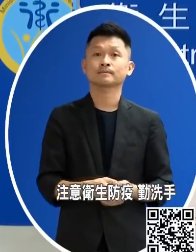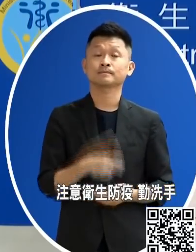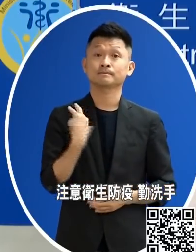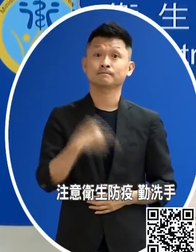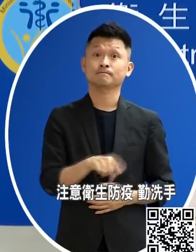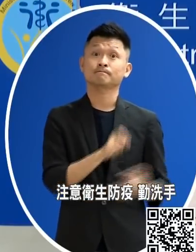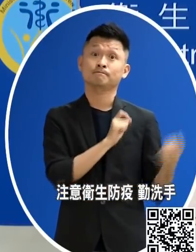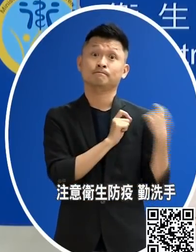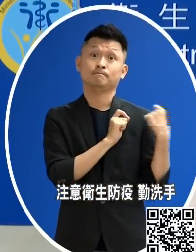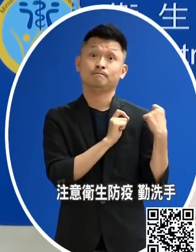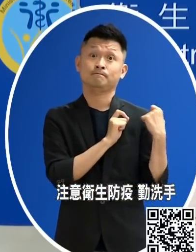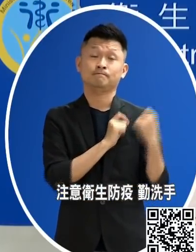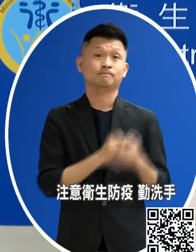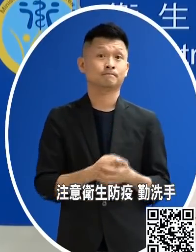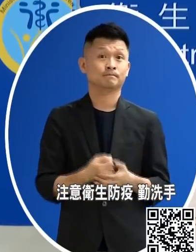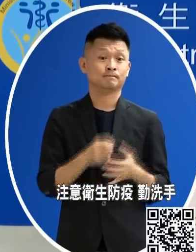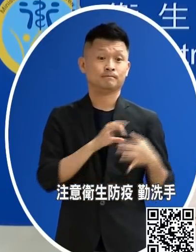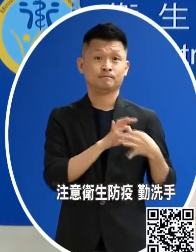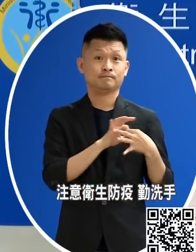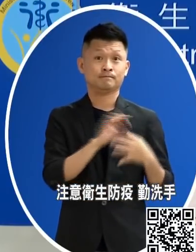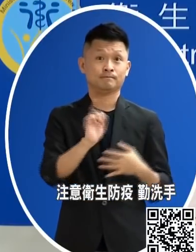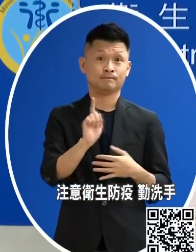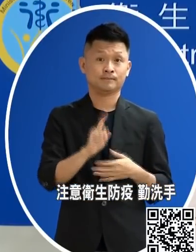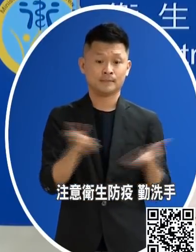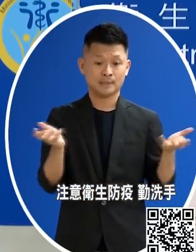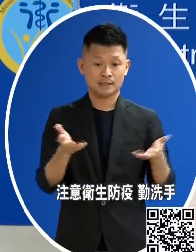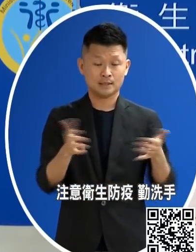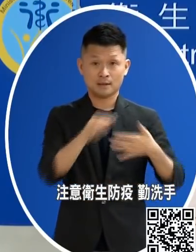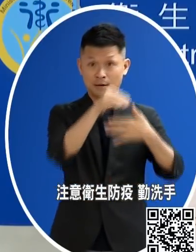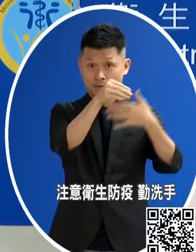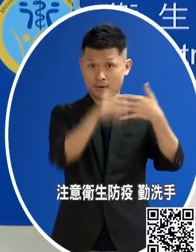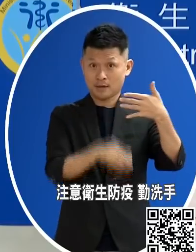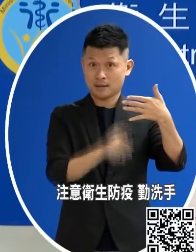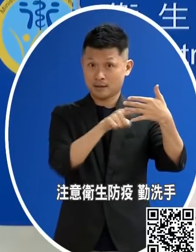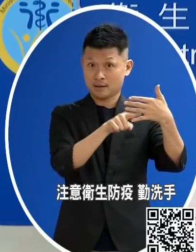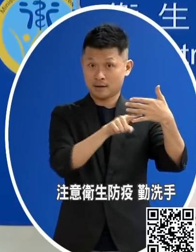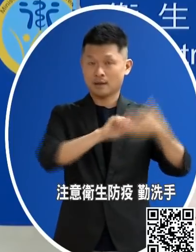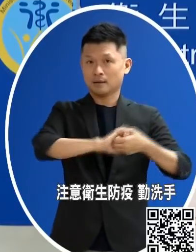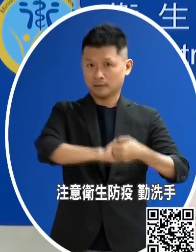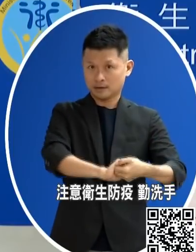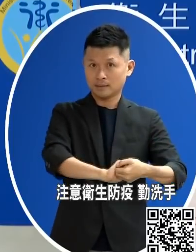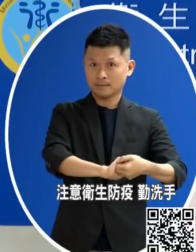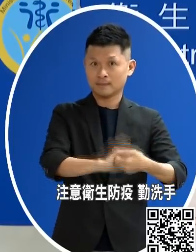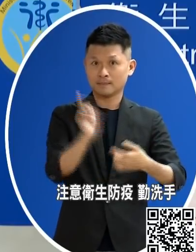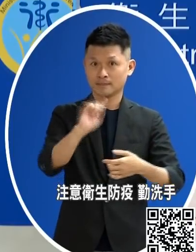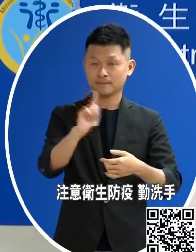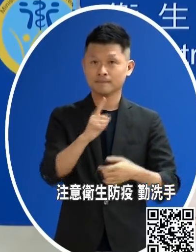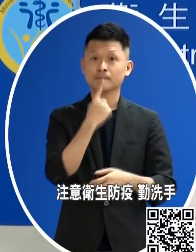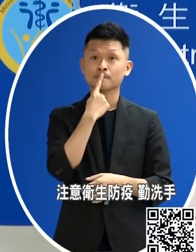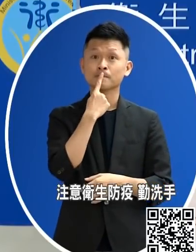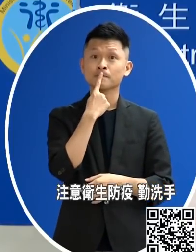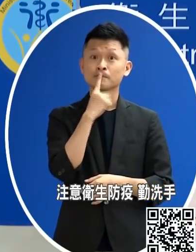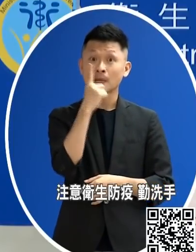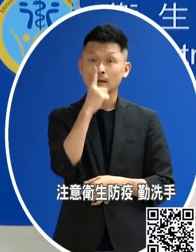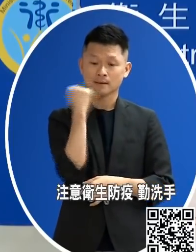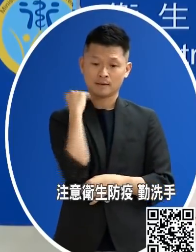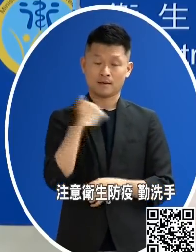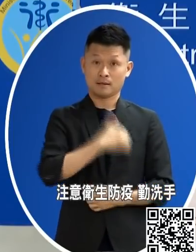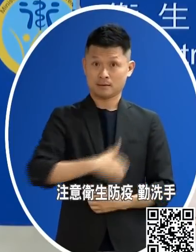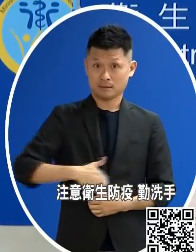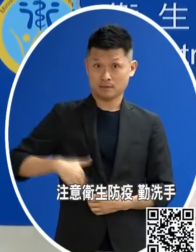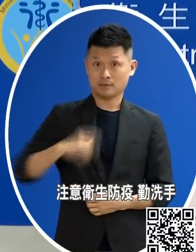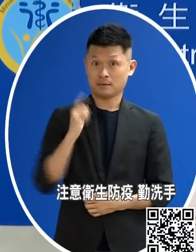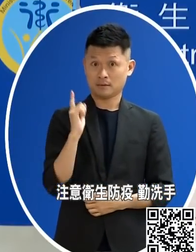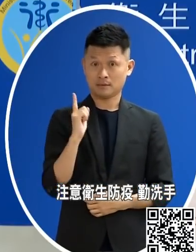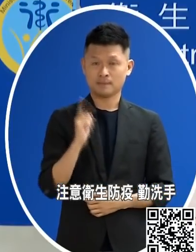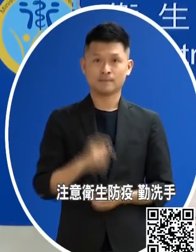前大家也关切过了，就是我们的治疗指引里面，我们也已经定定了，就是用单株抗体来治疗这